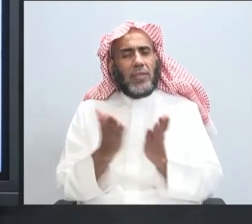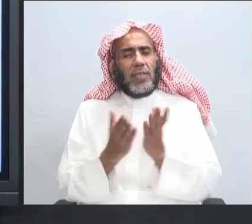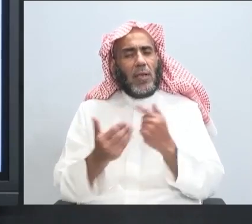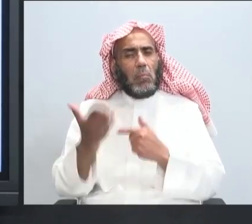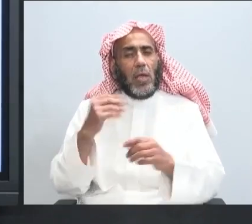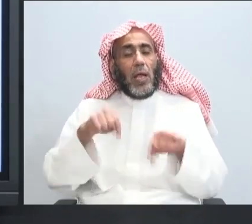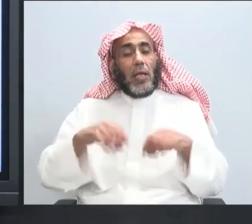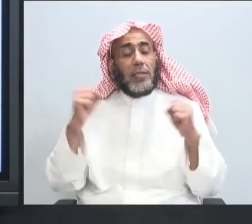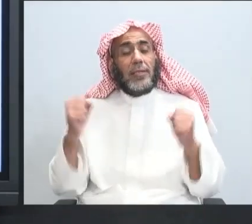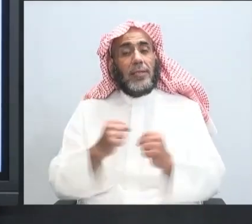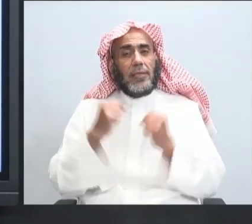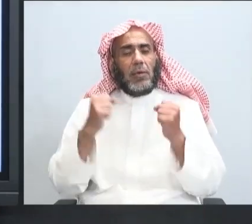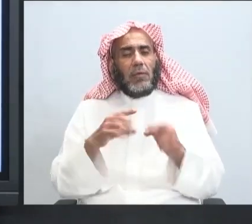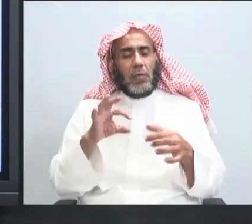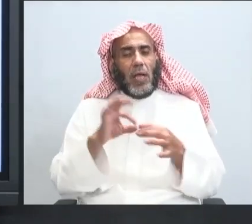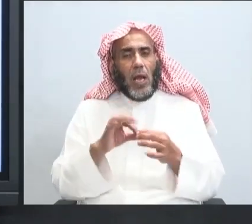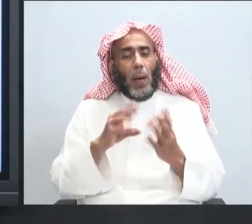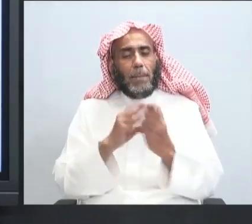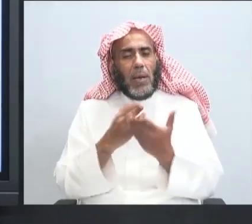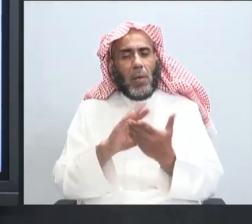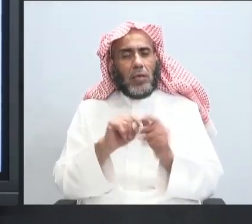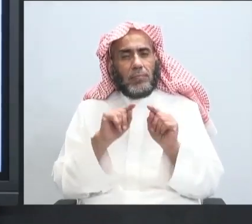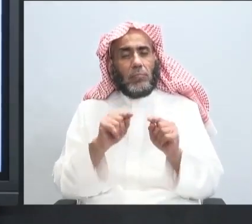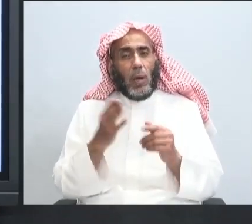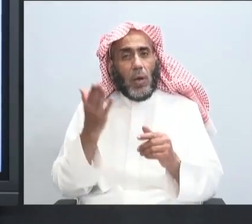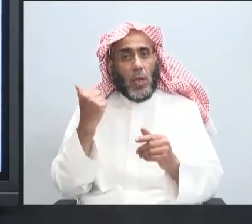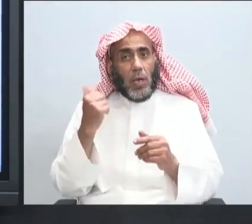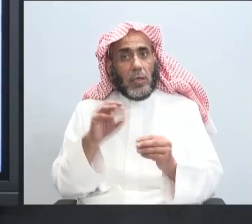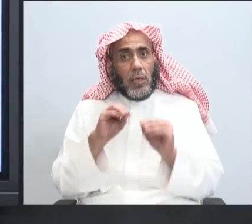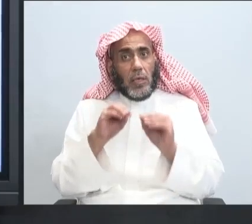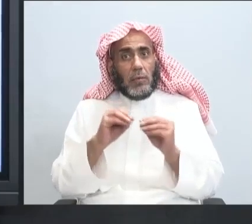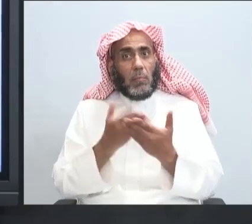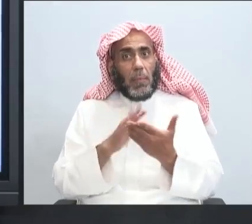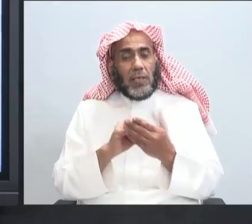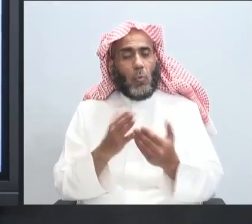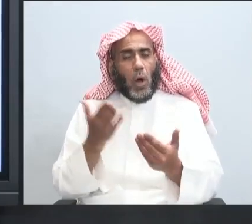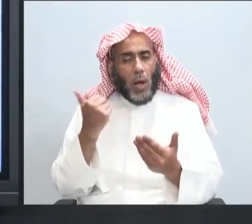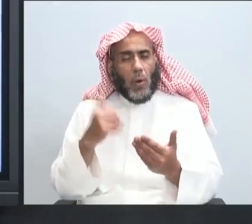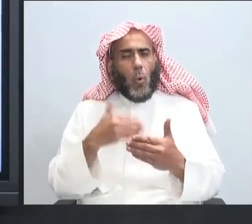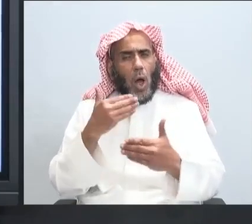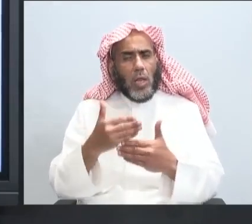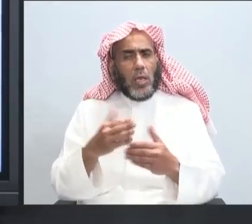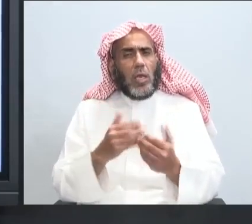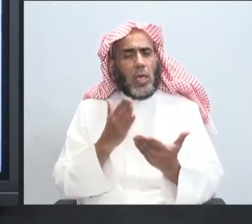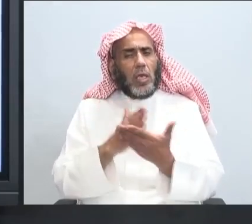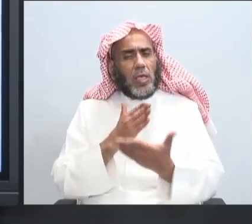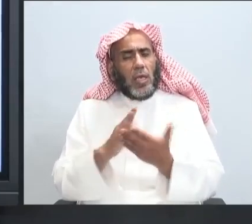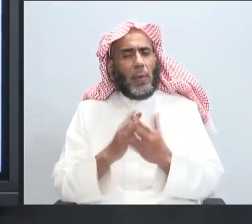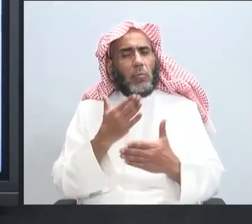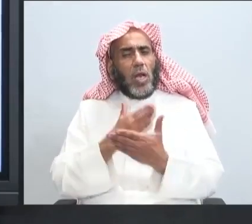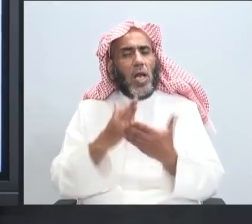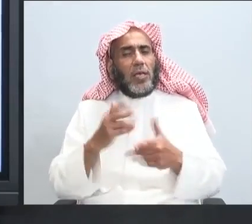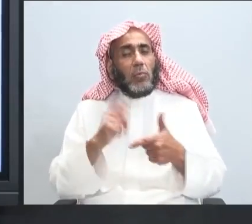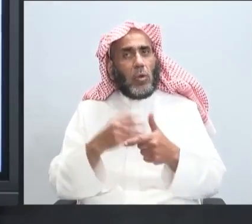عن التدريبات ما يتعلق بالمعاجم، طبعا قبل ذلك تحدثنا عن المعاجم، وقبله أيضا عرفنا أن الكتاب ينقسم إلى قسمين،